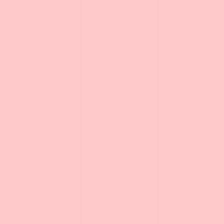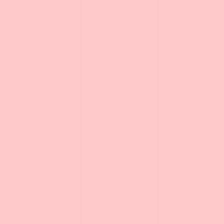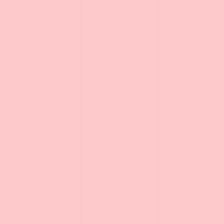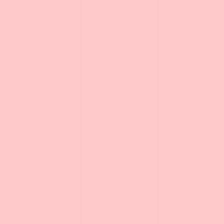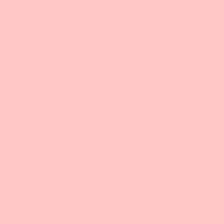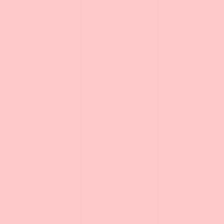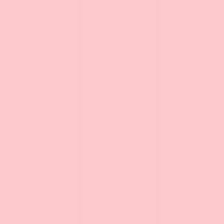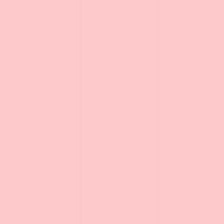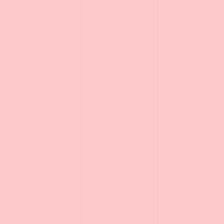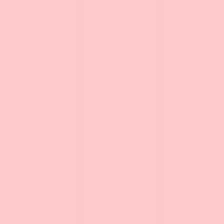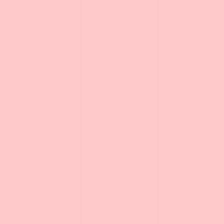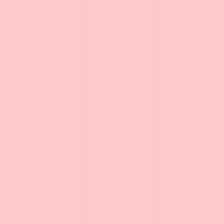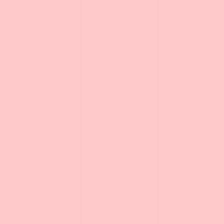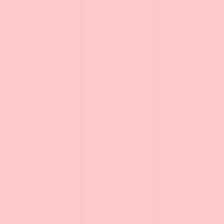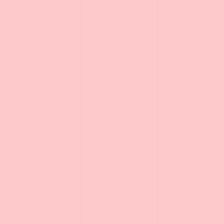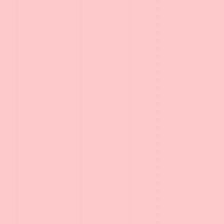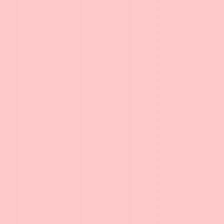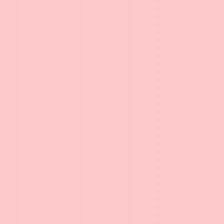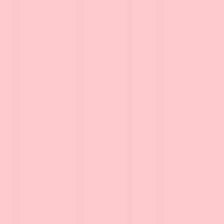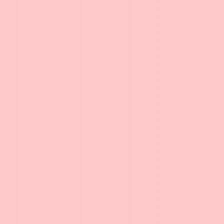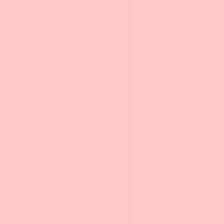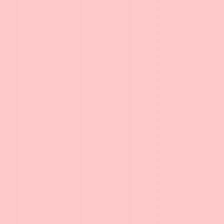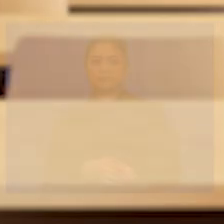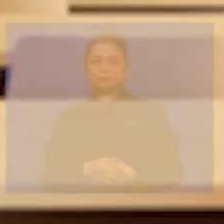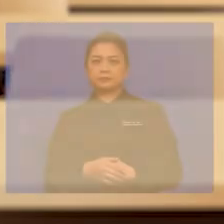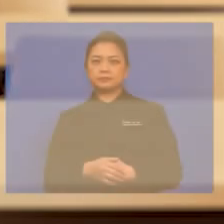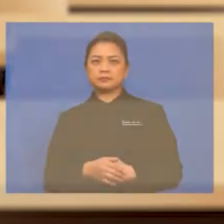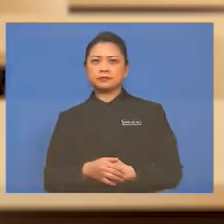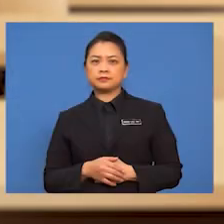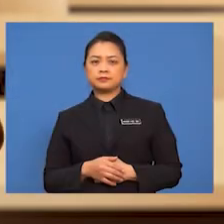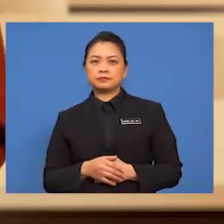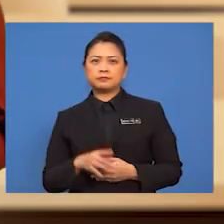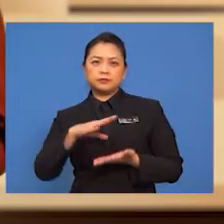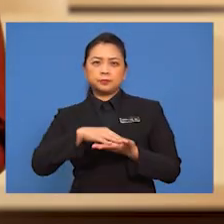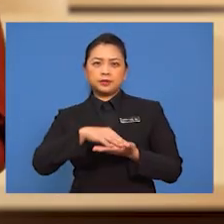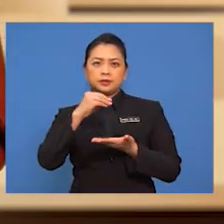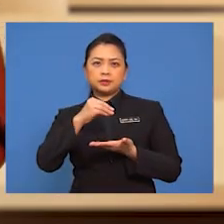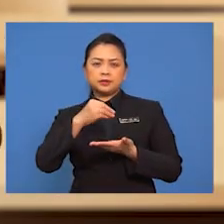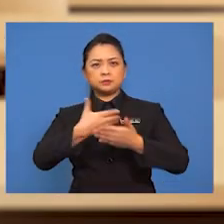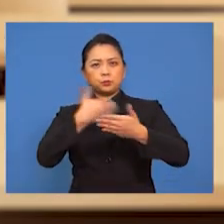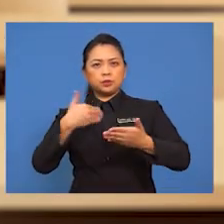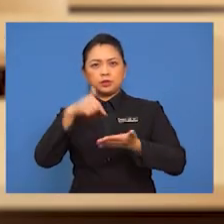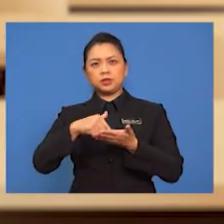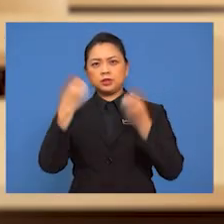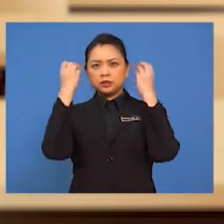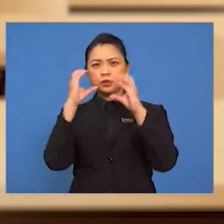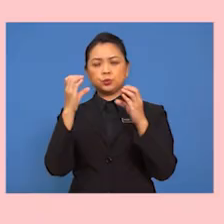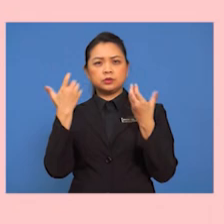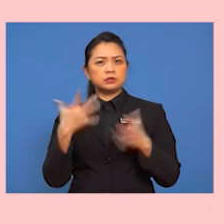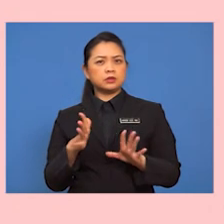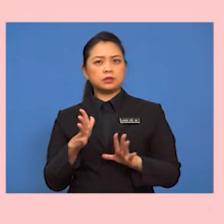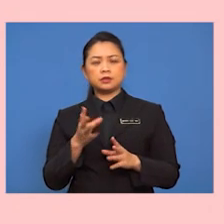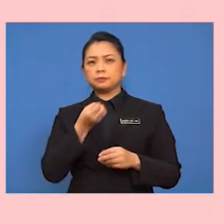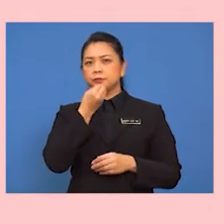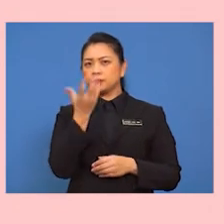dengan matriks laju H, K. Pembelajaran sebelum ini, Cikgu Izi ada